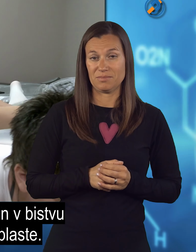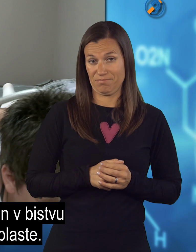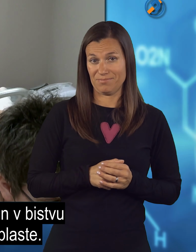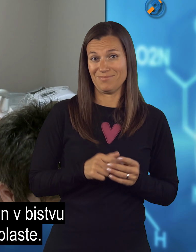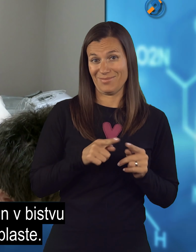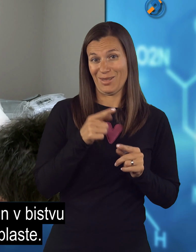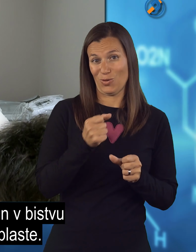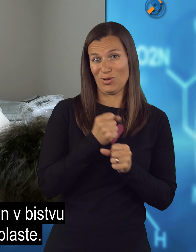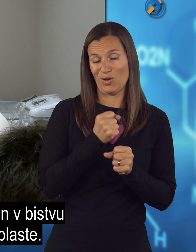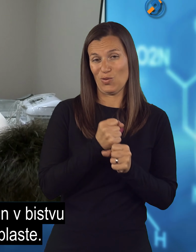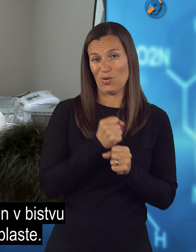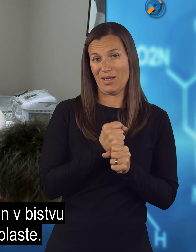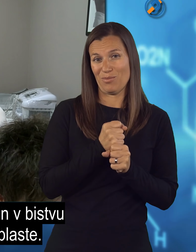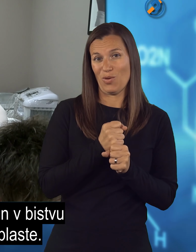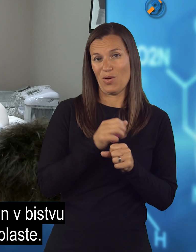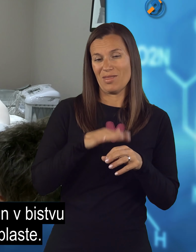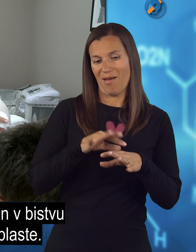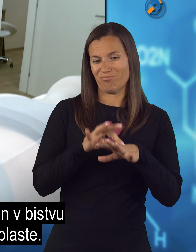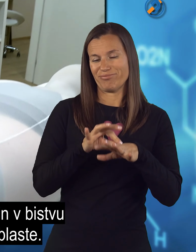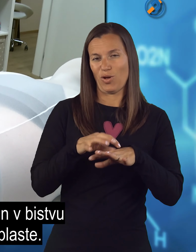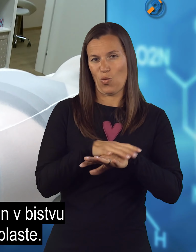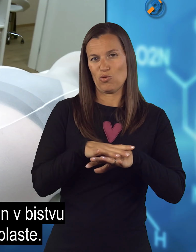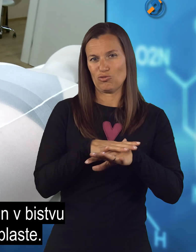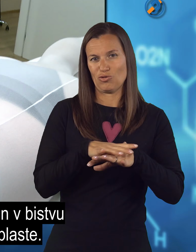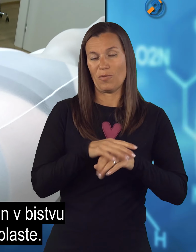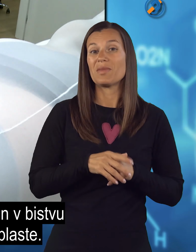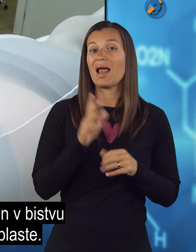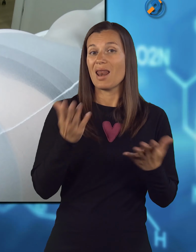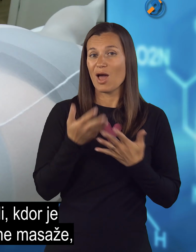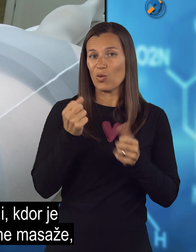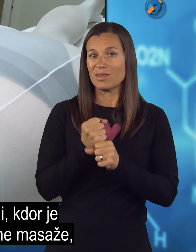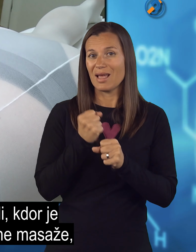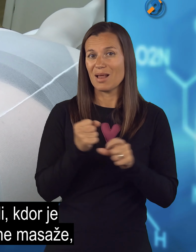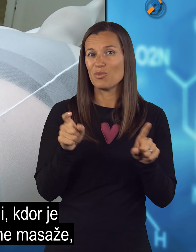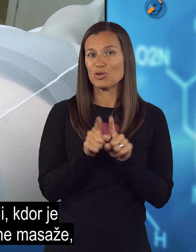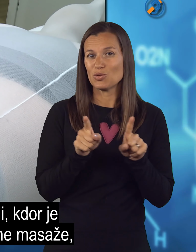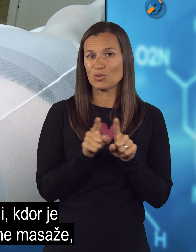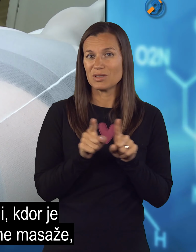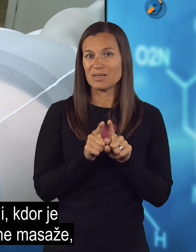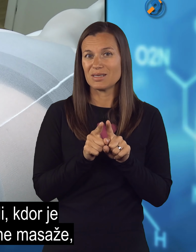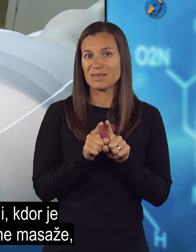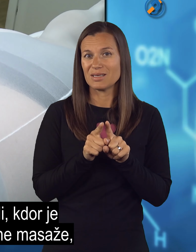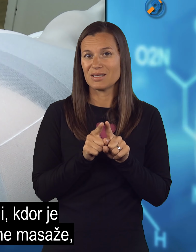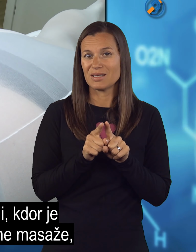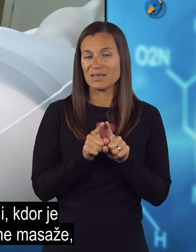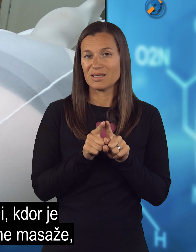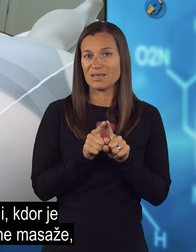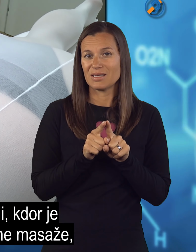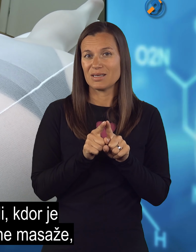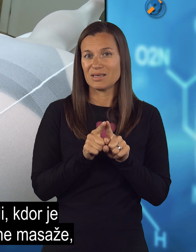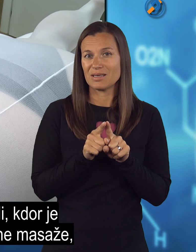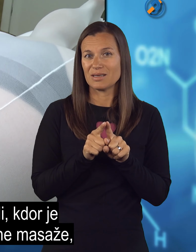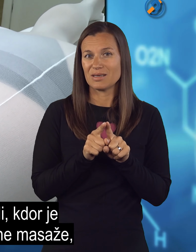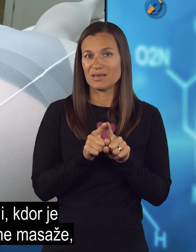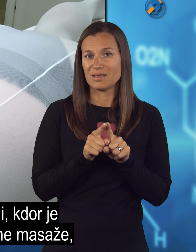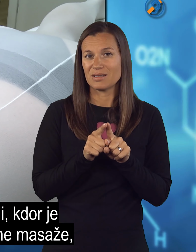In v bistvu delujemo na te fibroblaste. In pa lahko delamo tudi, kdo